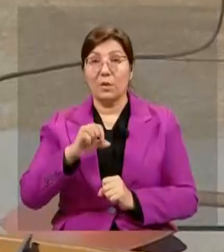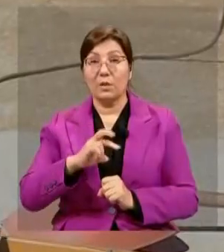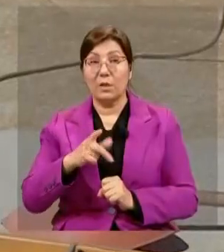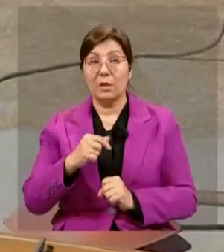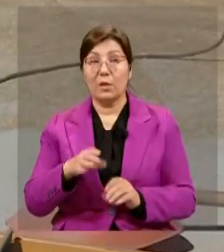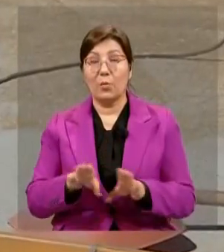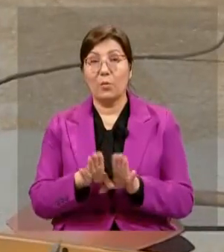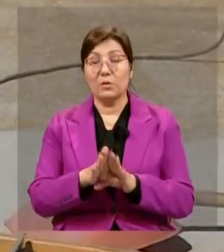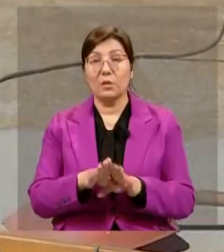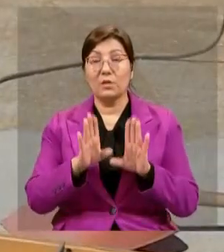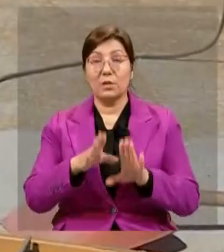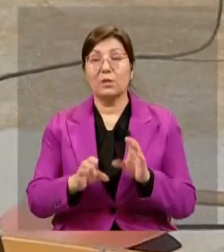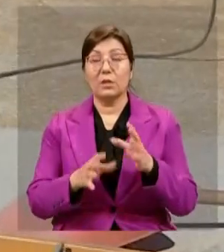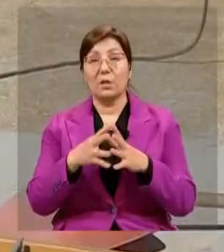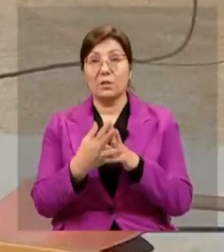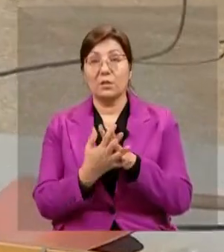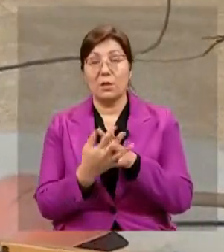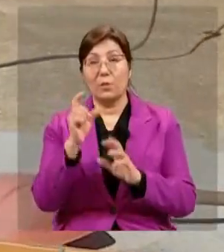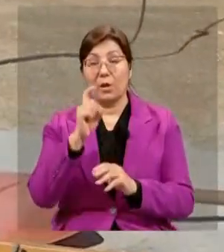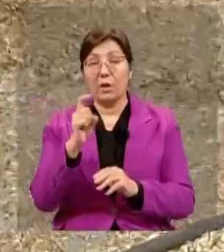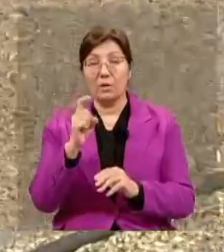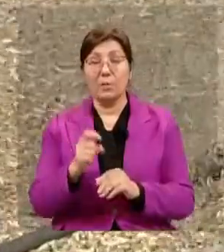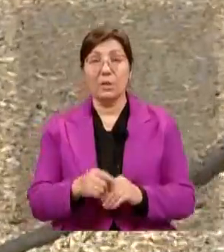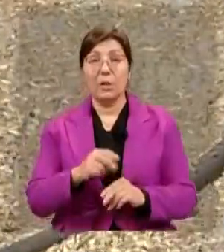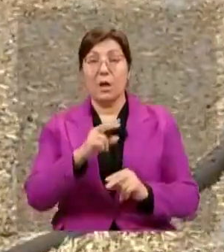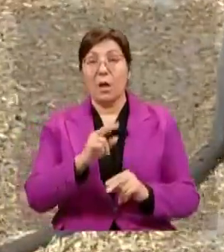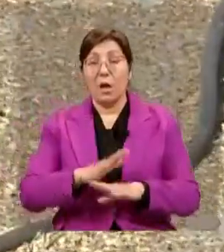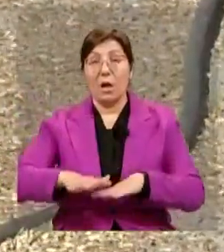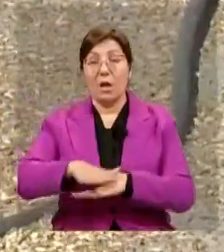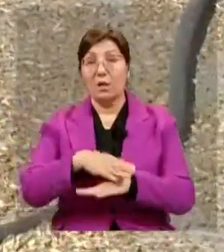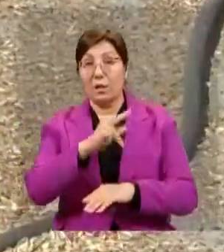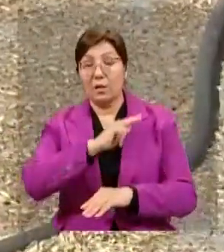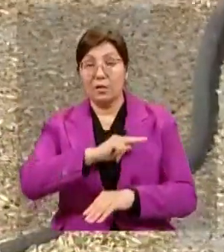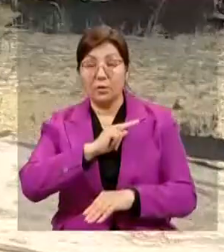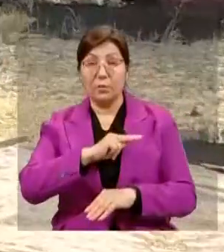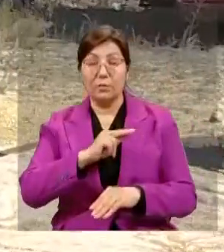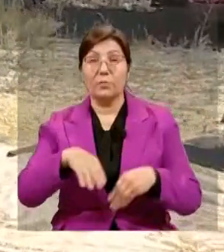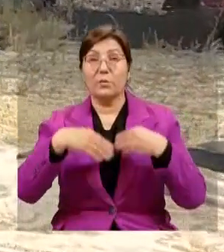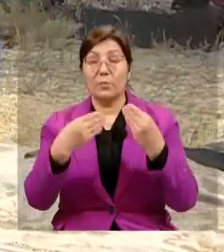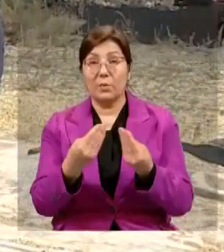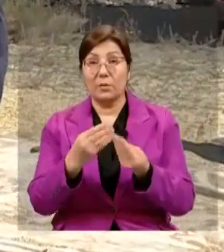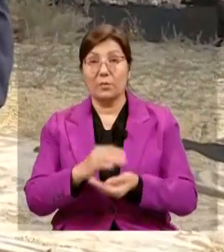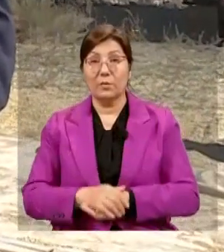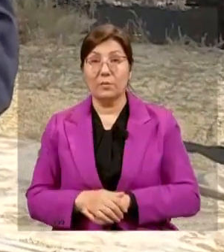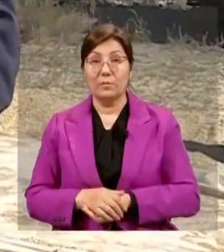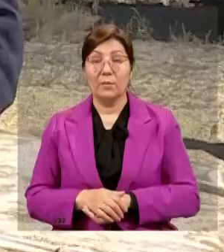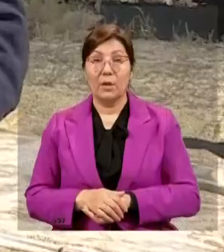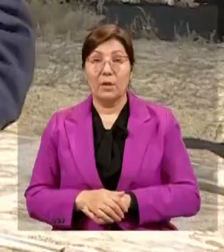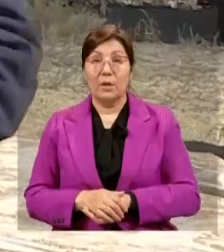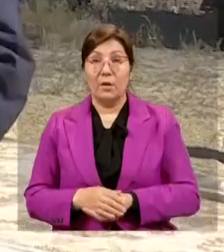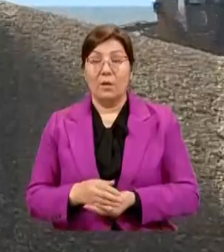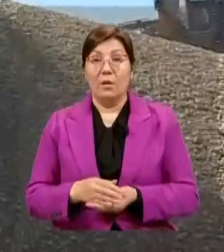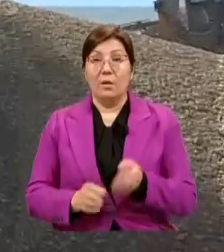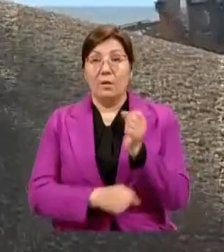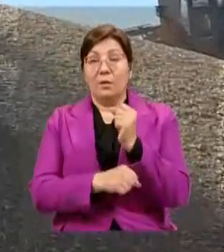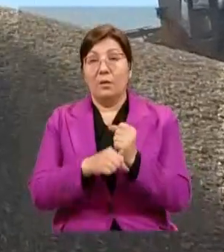жетеді. Осылайша жергілікті шаруа қожалық халықты жұмыспен қамтамасыз етіп, әл-ауқатын арттыруға өз үлесін қосып отыр. Айта кеткен жөн,